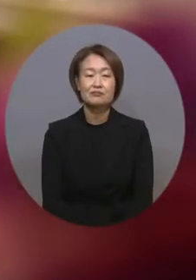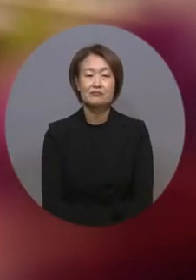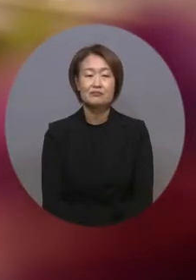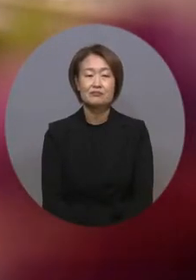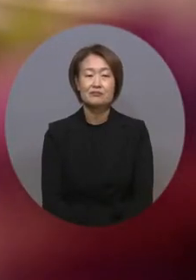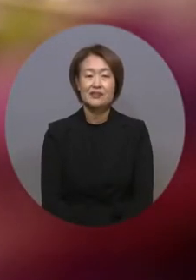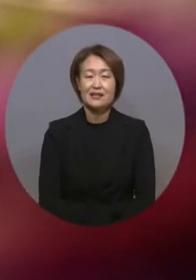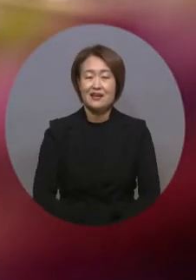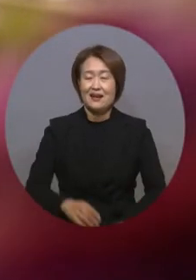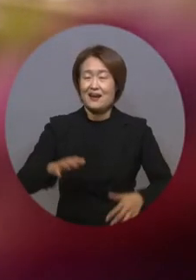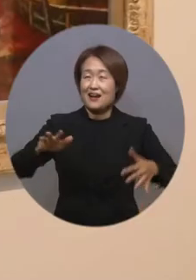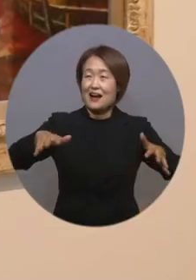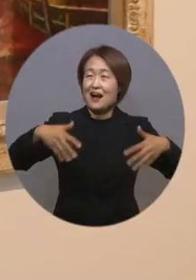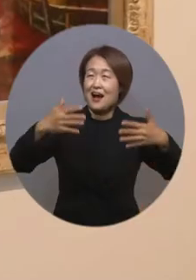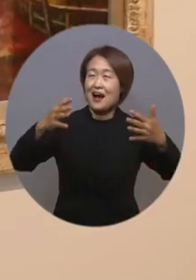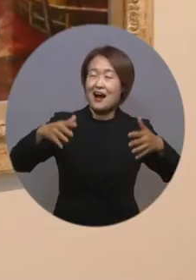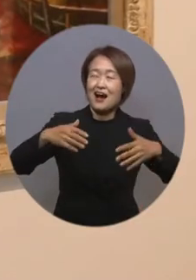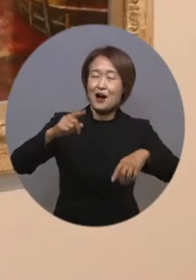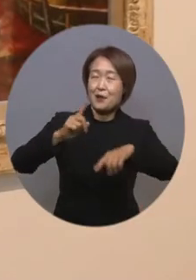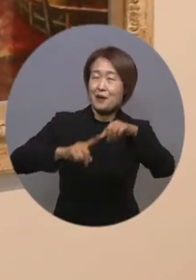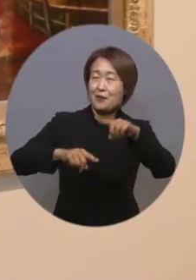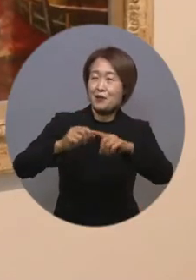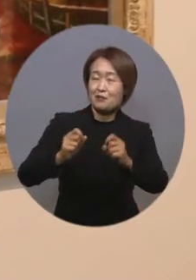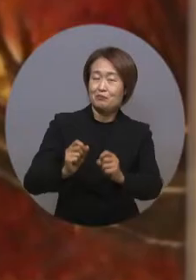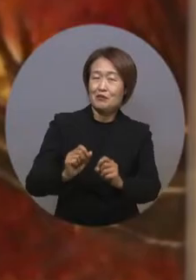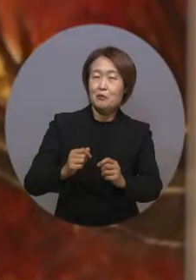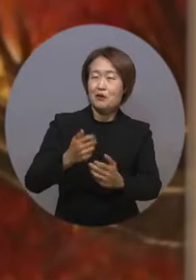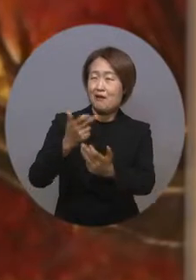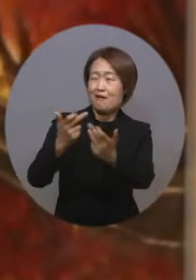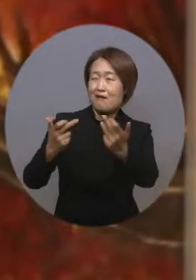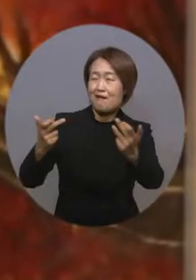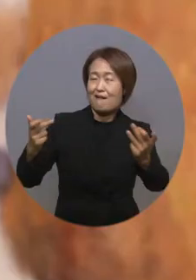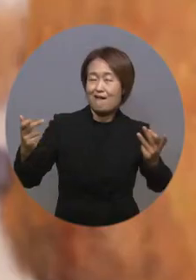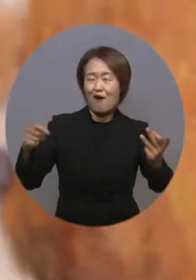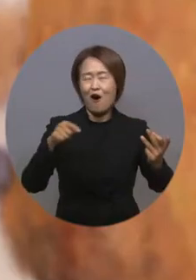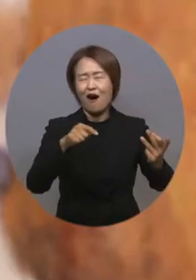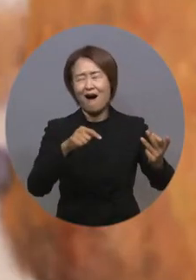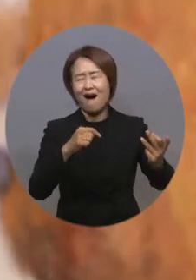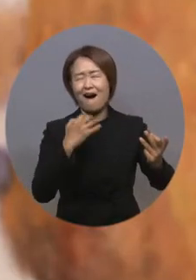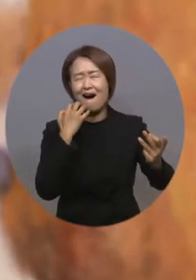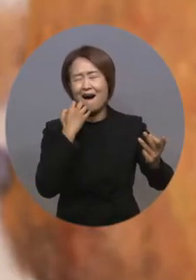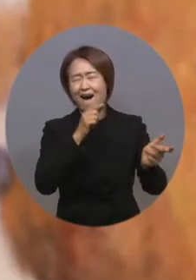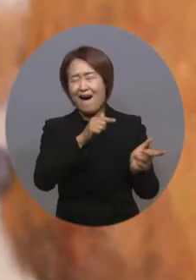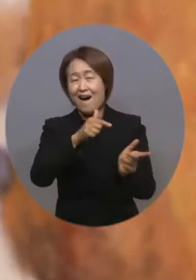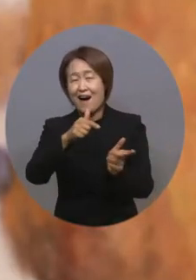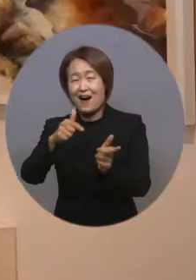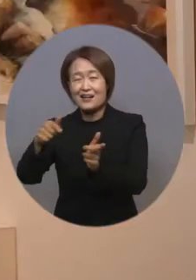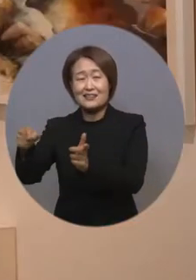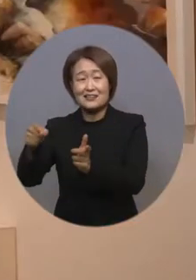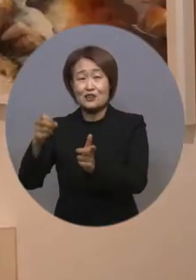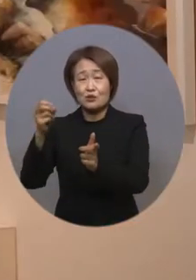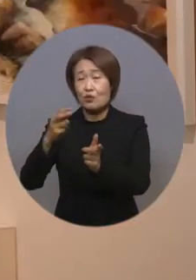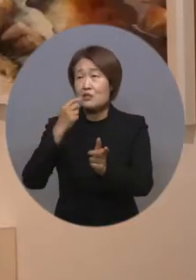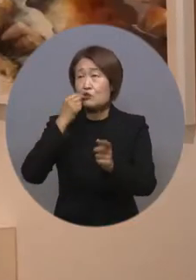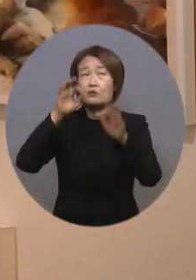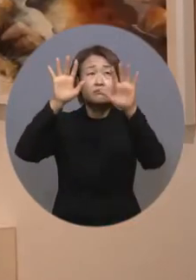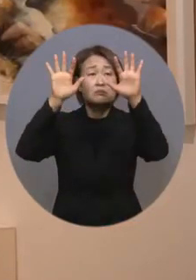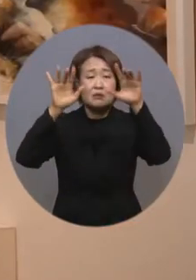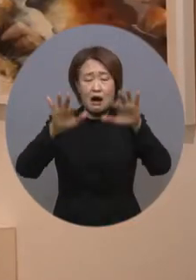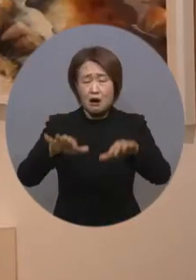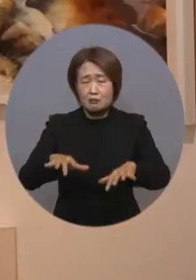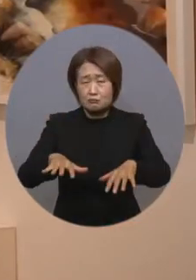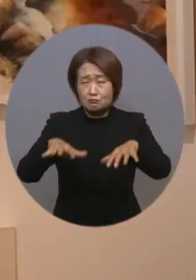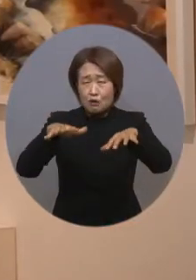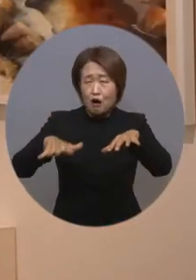고즈넉한 가을 향기가 물씬 풍기는 뒷동산의 풍경. 소복히 쌓인 흰눈을 배경으로 정겨운